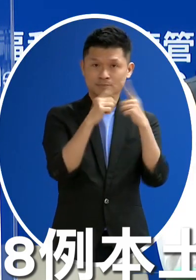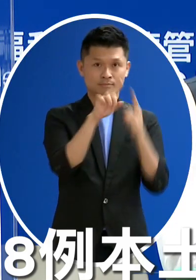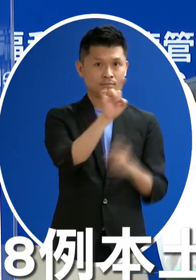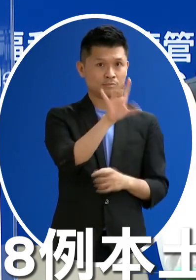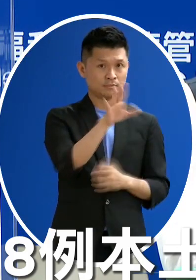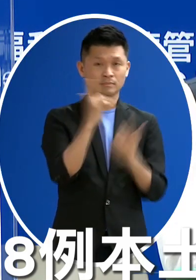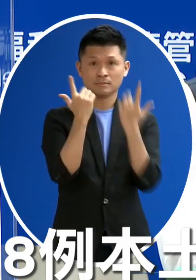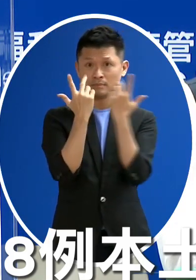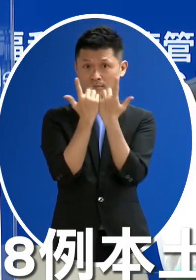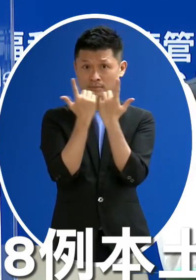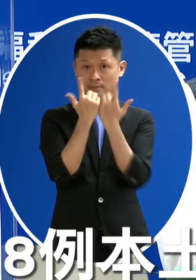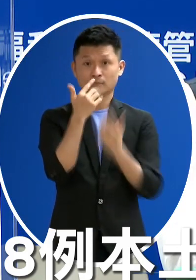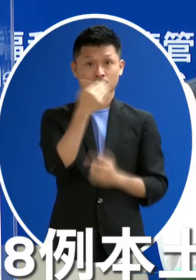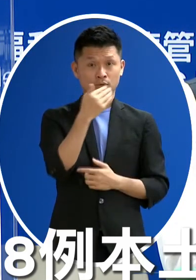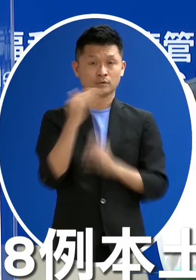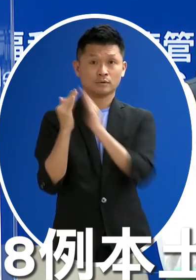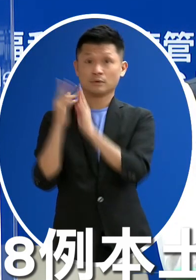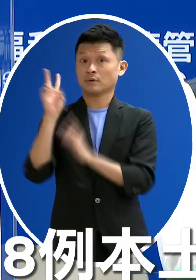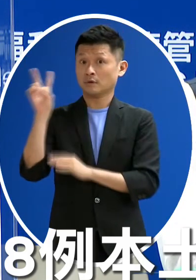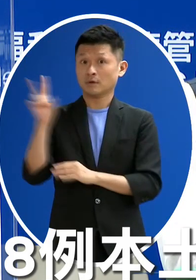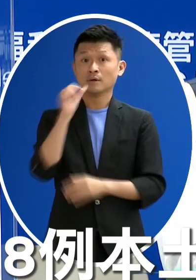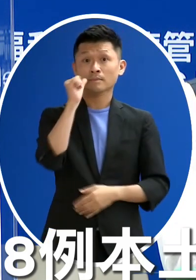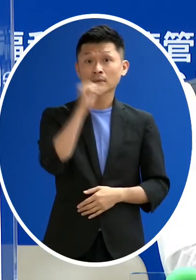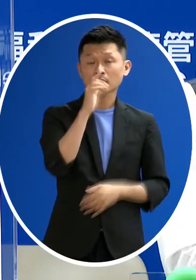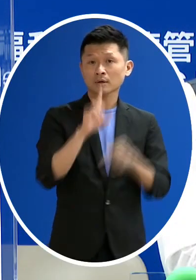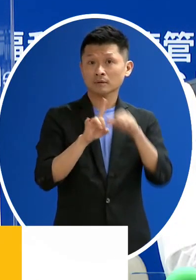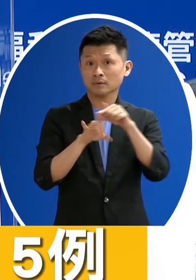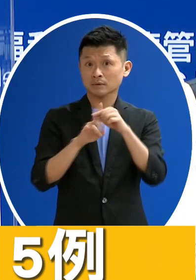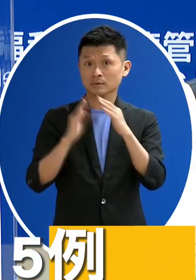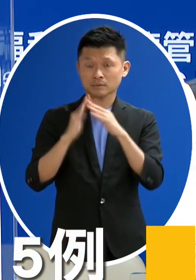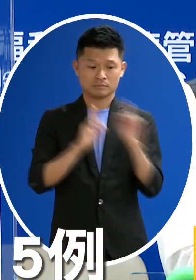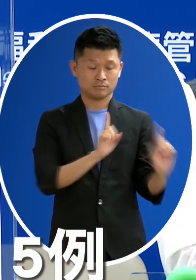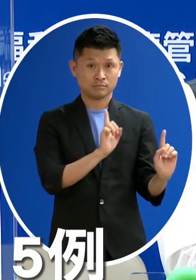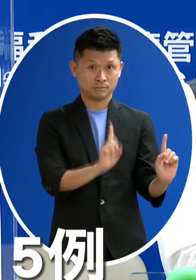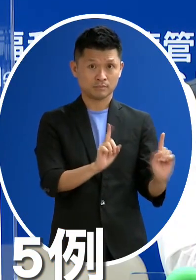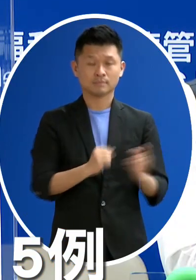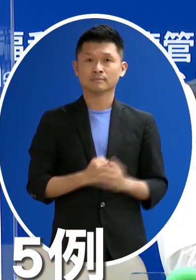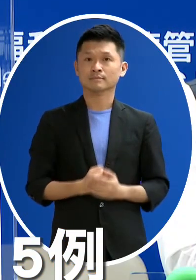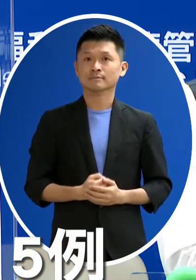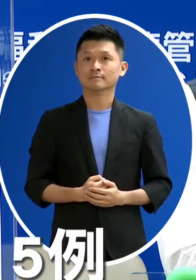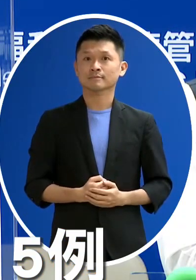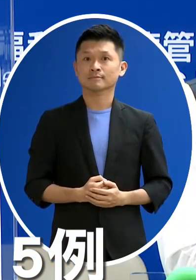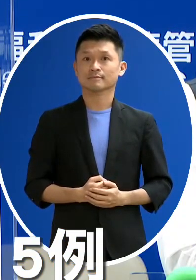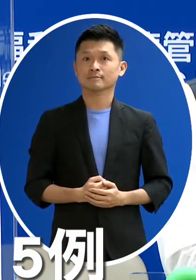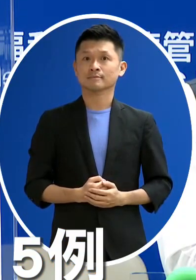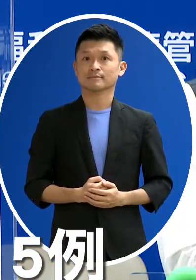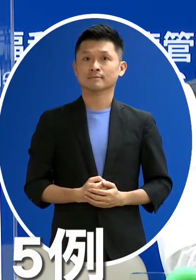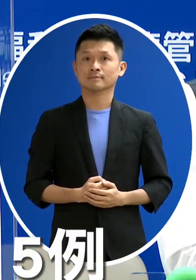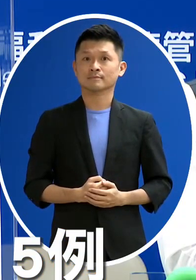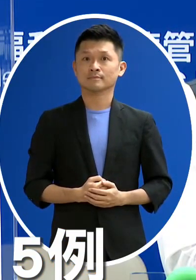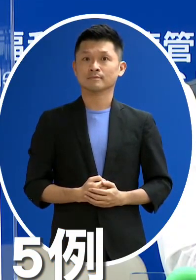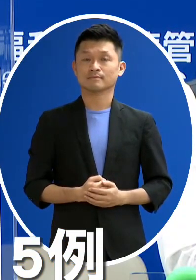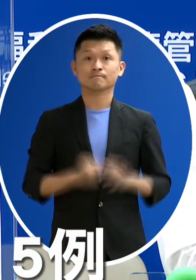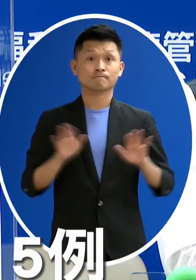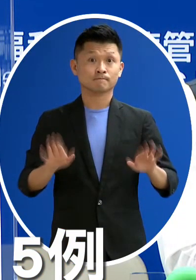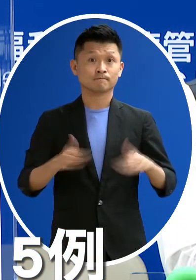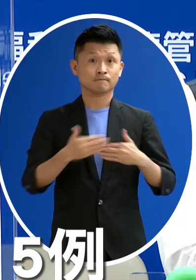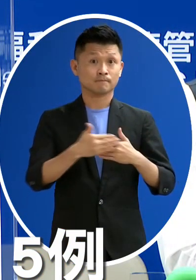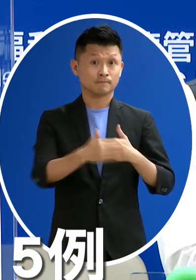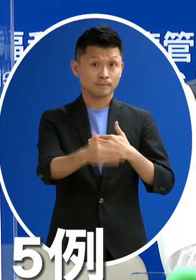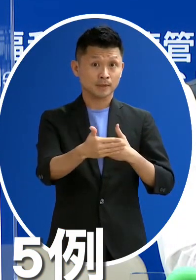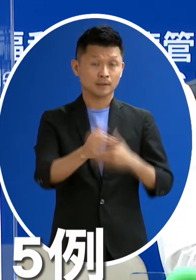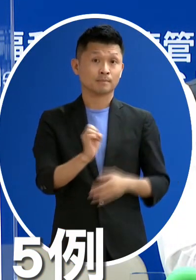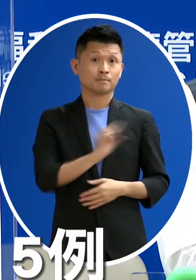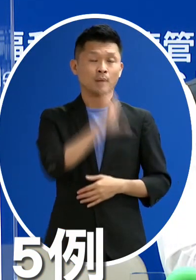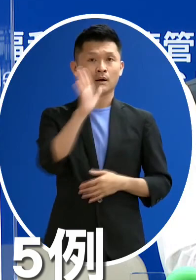15例，台北市9例，桃园2例，苗栗县、台中市各1例。那我们现在解除隔离的百